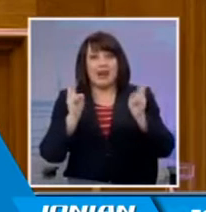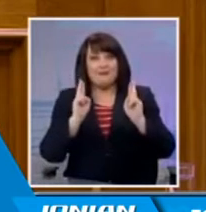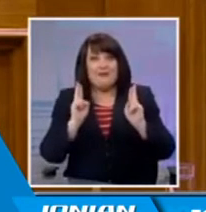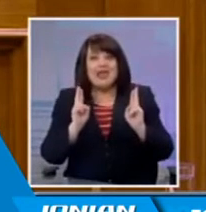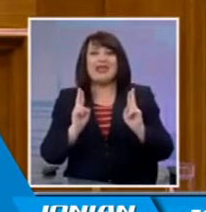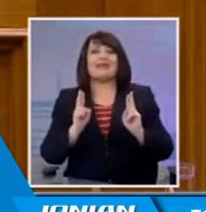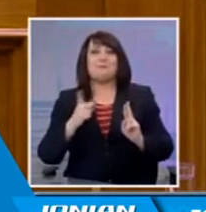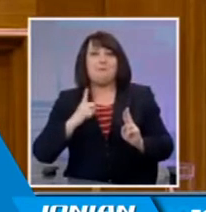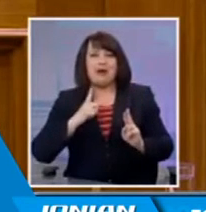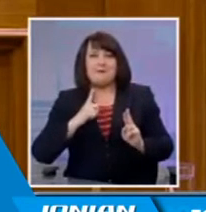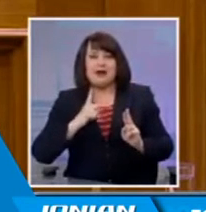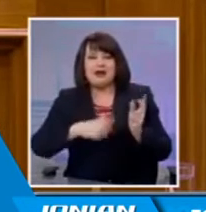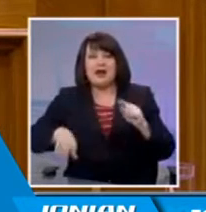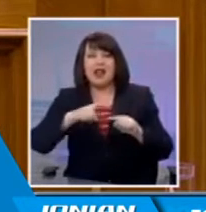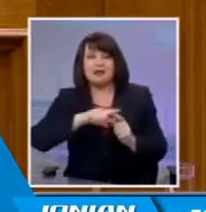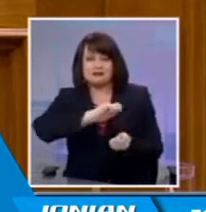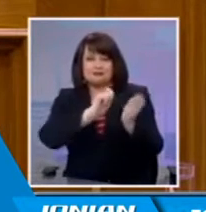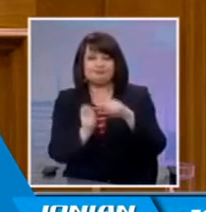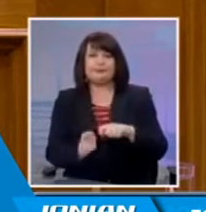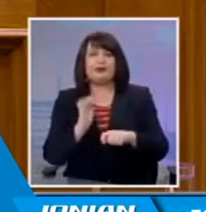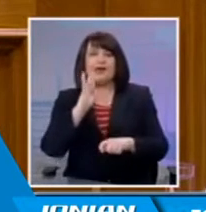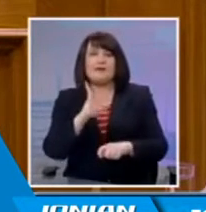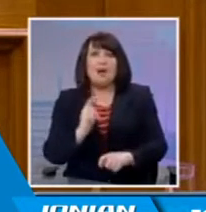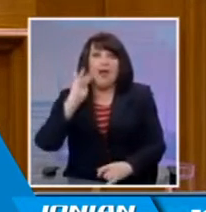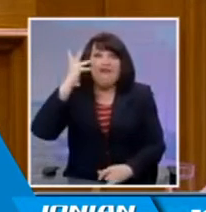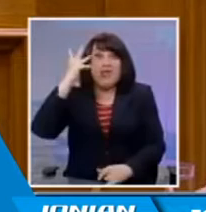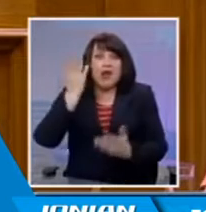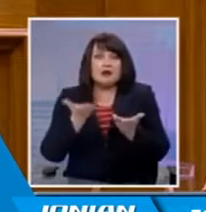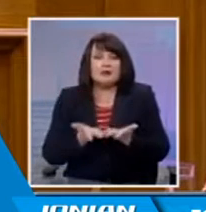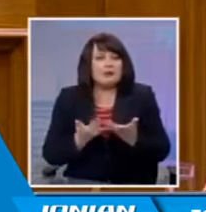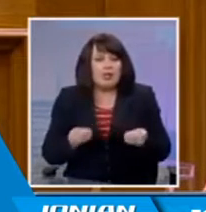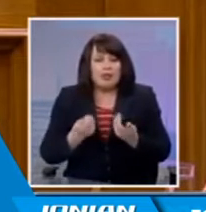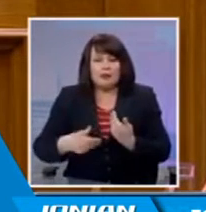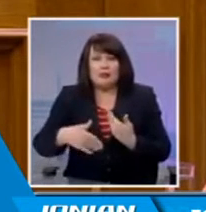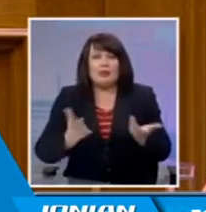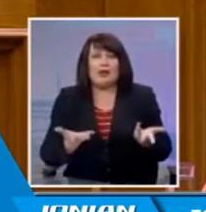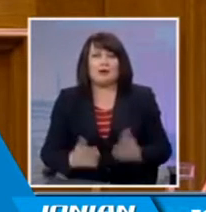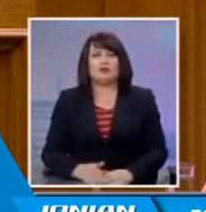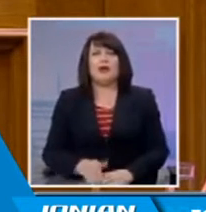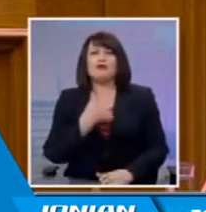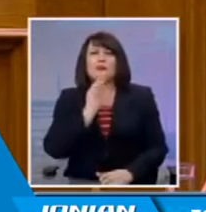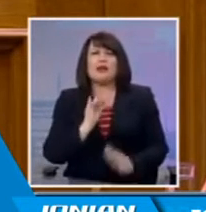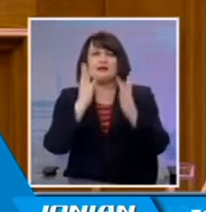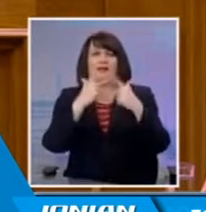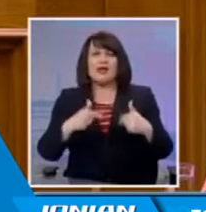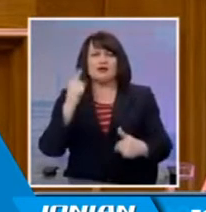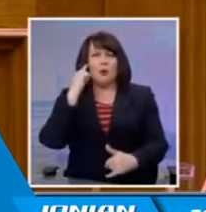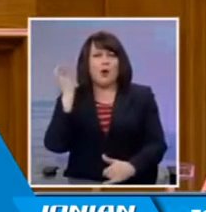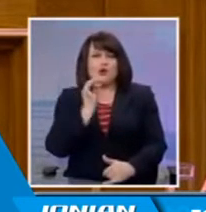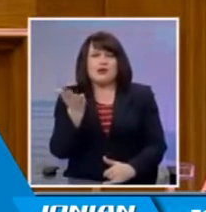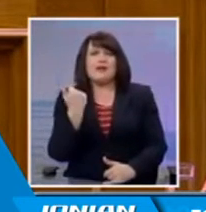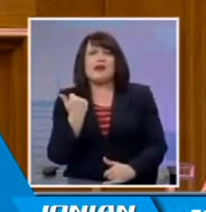τις ελπίδες των Ελλήνων σε έναν καθημερινό εφιάλτη. Το θέατρο του παραλόγου